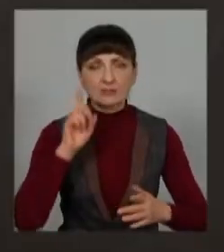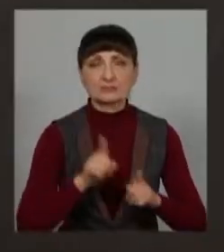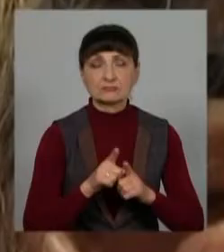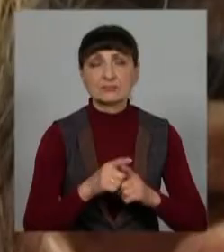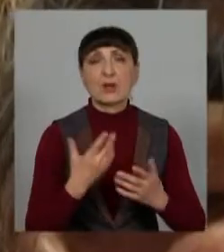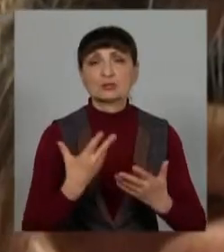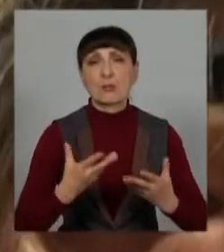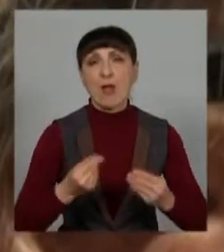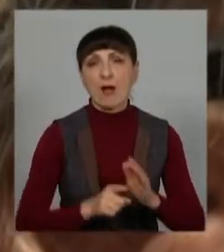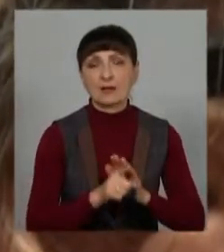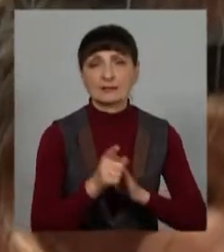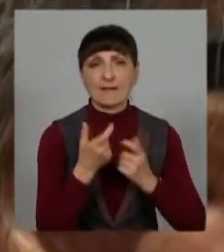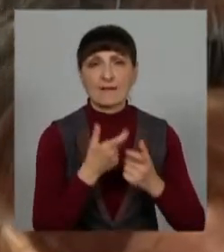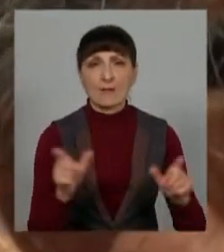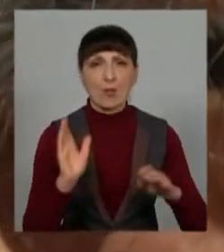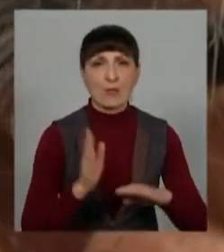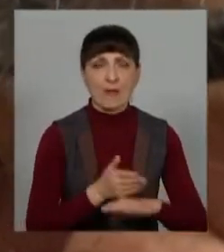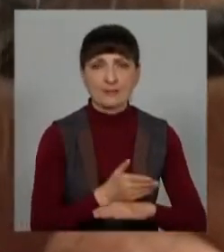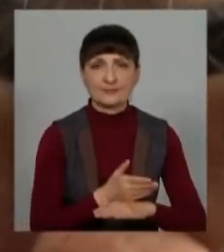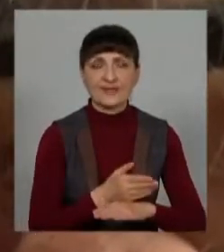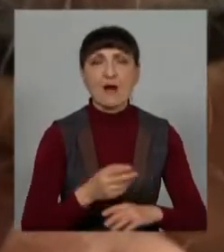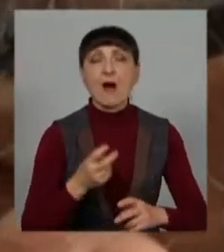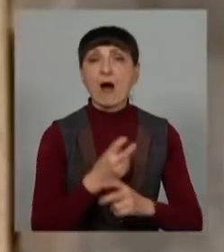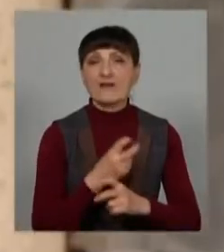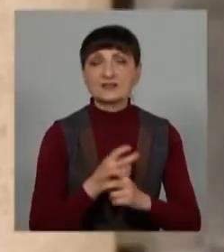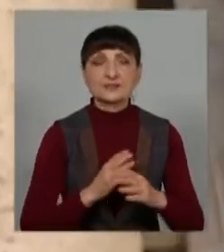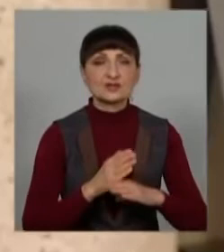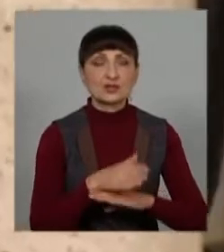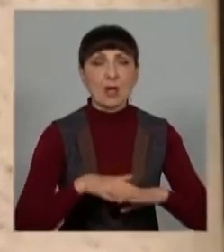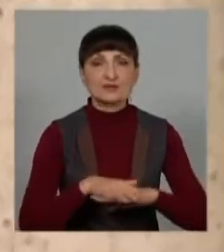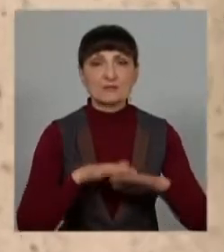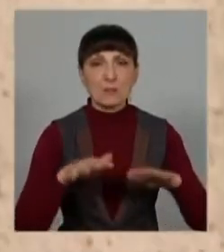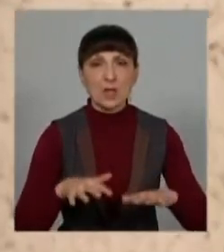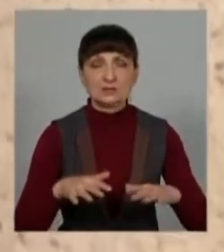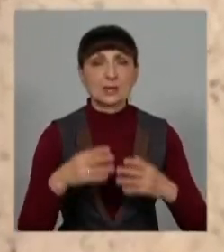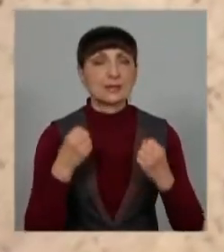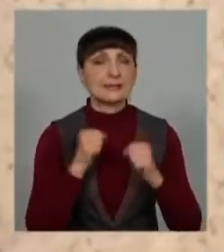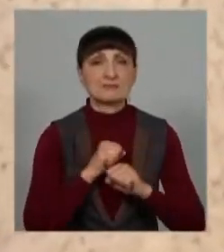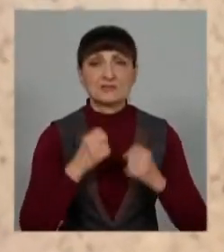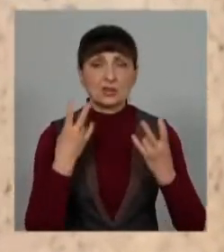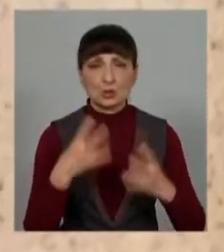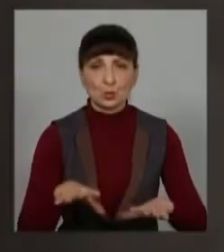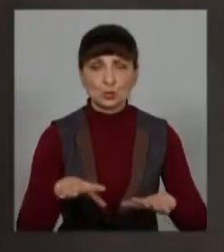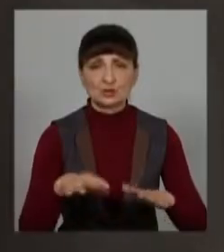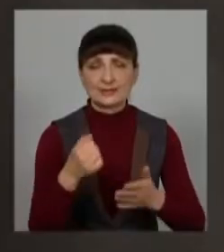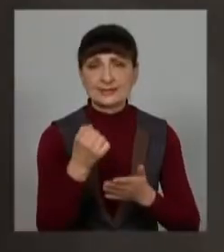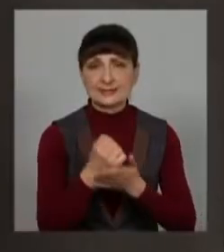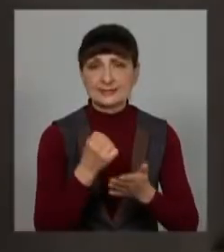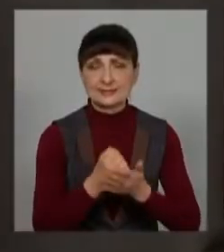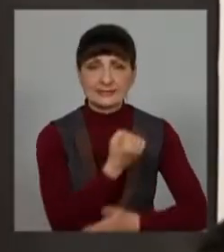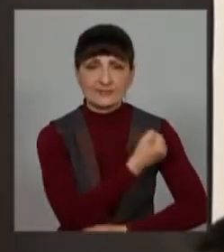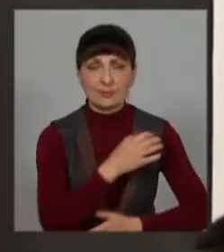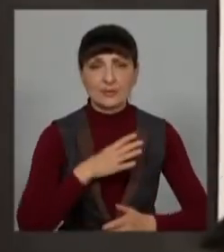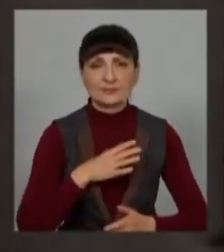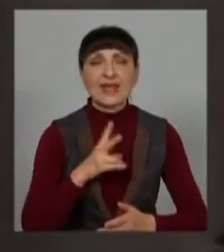за другой смягчают анти куриные требования в австрии при посещение общественных мест не требует сертификаты о вакцинации в кипри